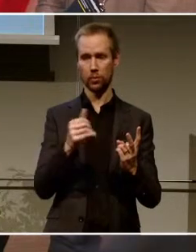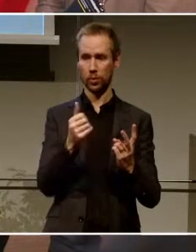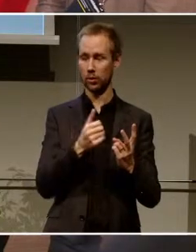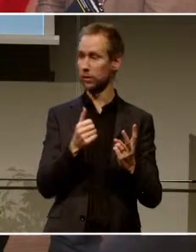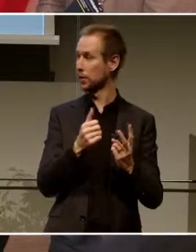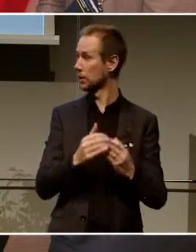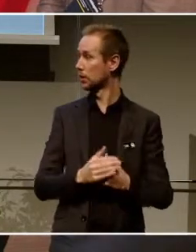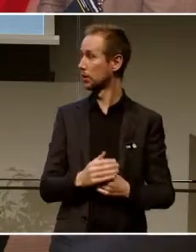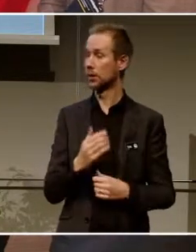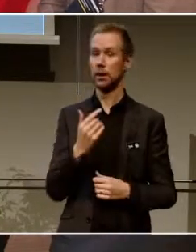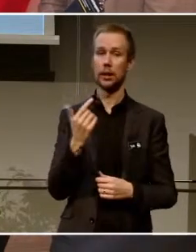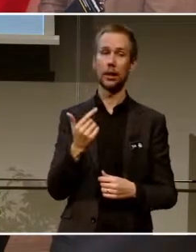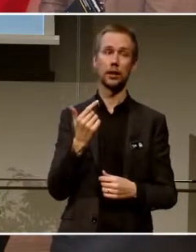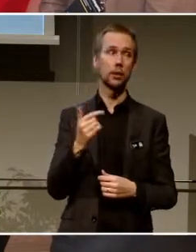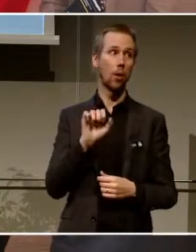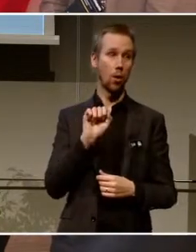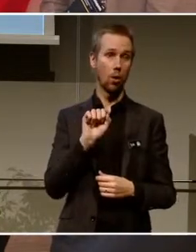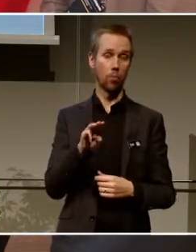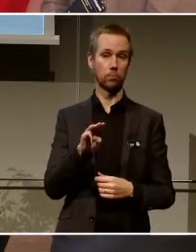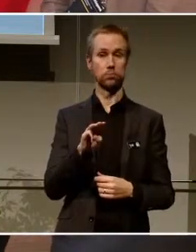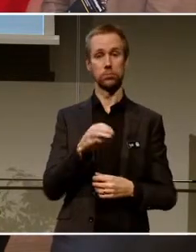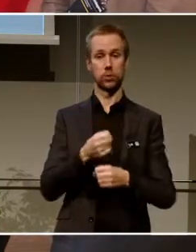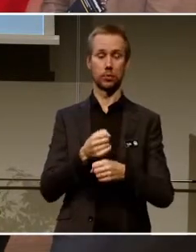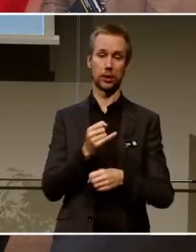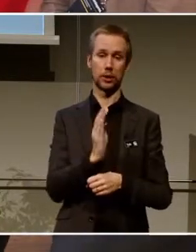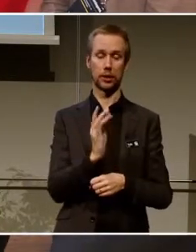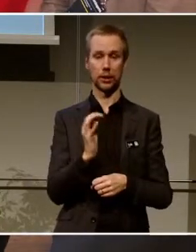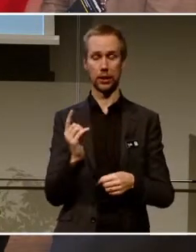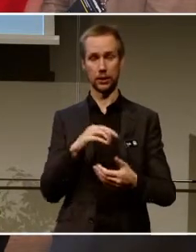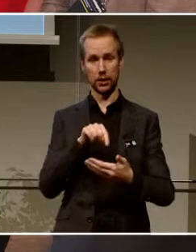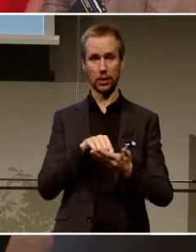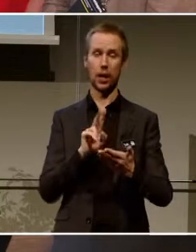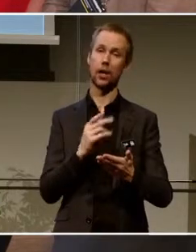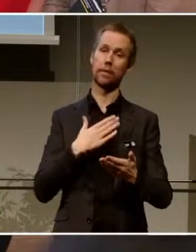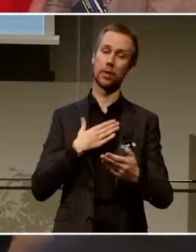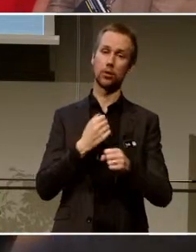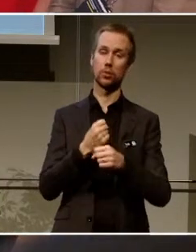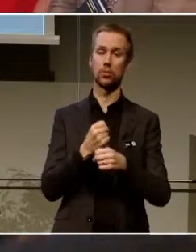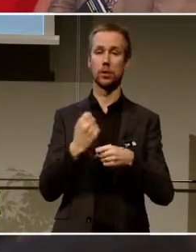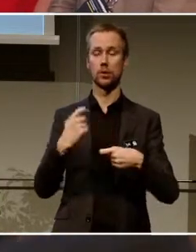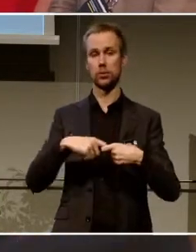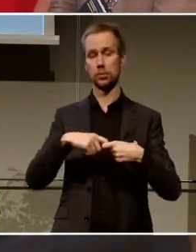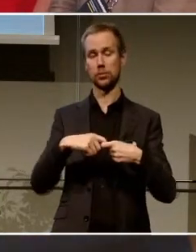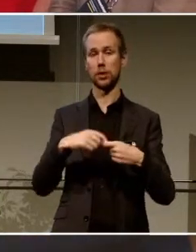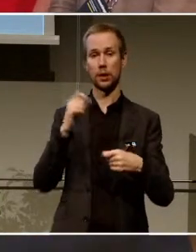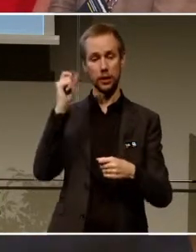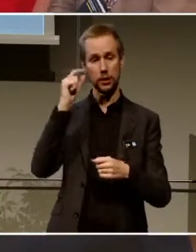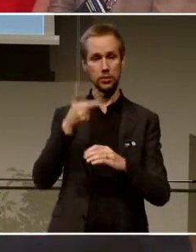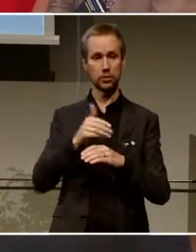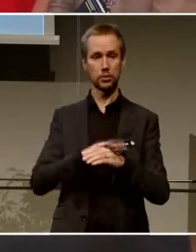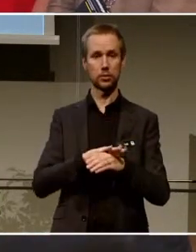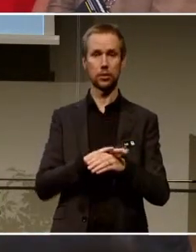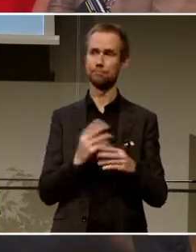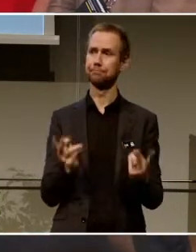på att om man nu är ett digidelcenter eller någon typ av person som vill jobba med digital kompetens, och så tänker man, nej men de kommer inte till